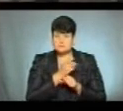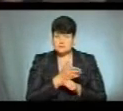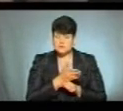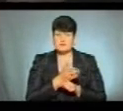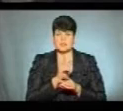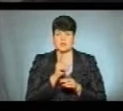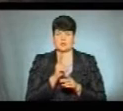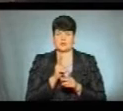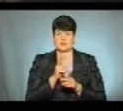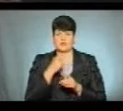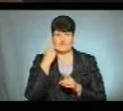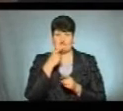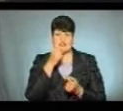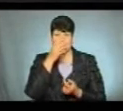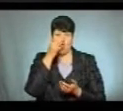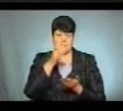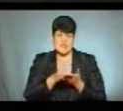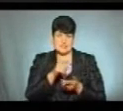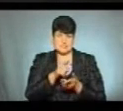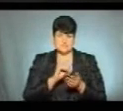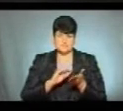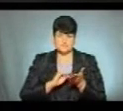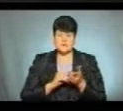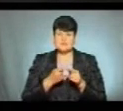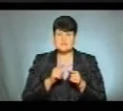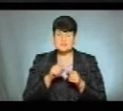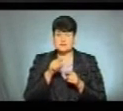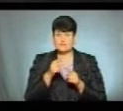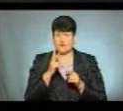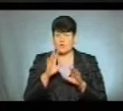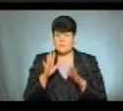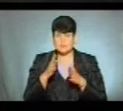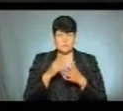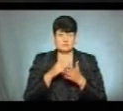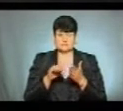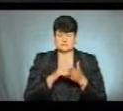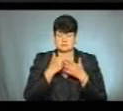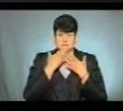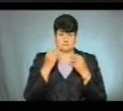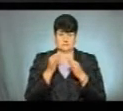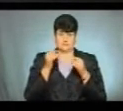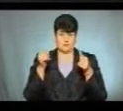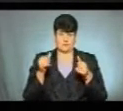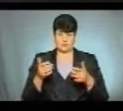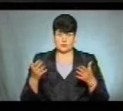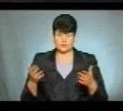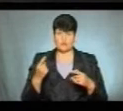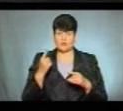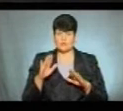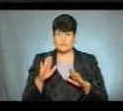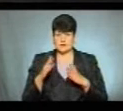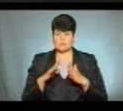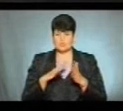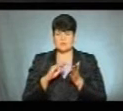відповідальних за випуск. У двох випадках такі вихідні дані були зовсім відсутні на білбордах. В одному випадку